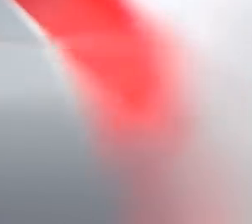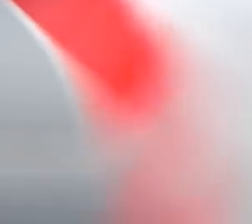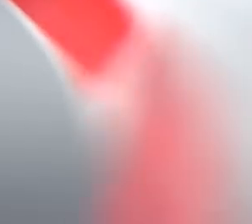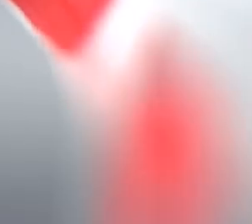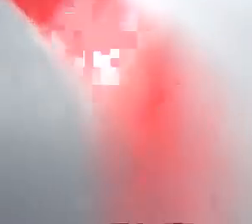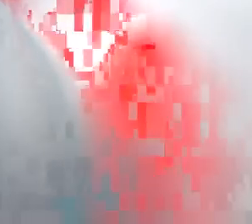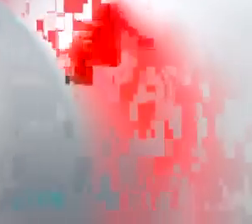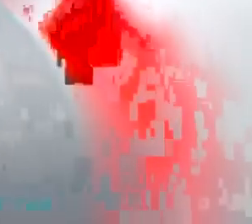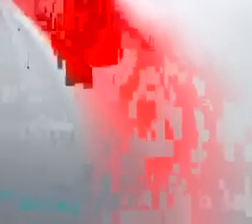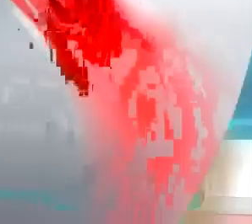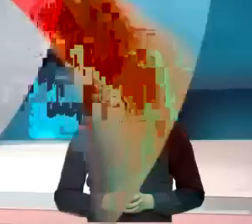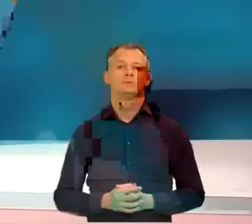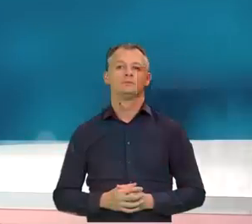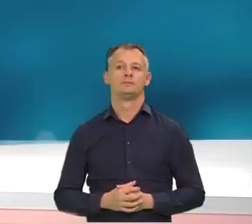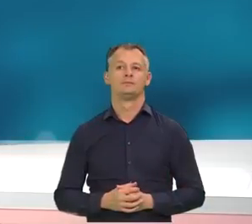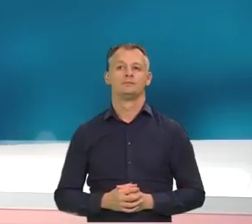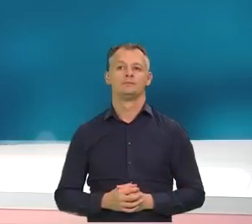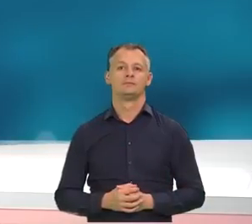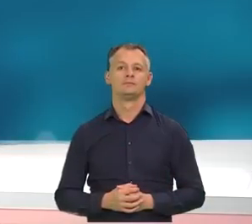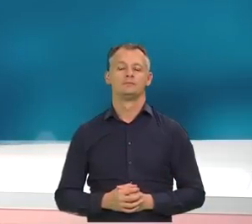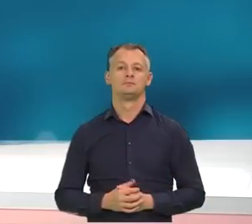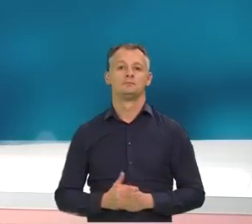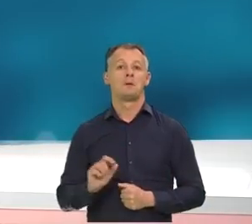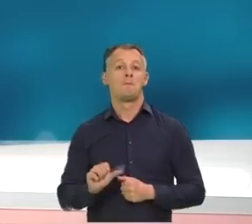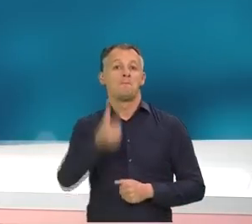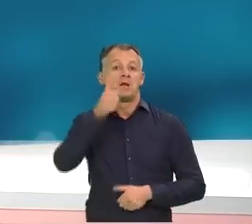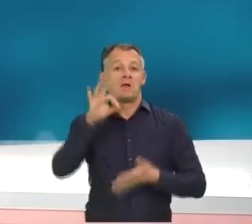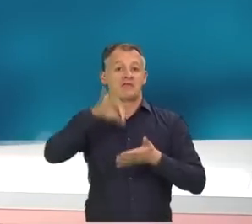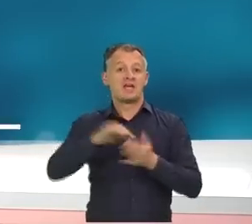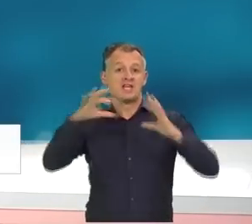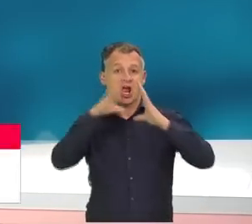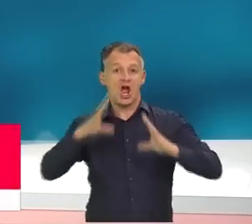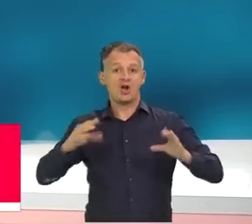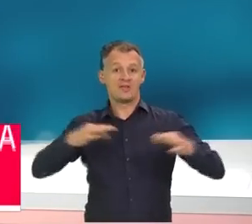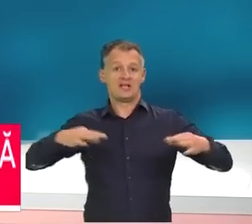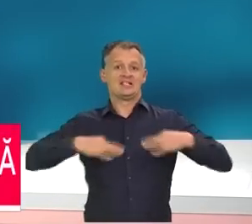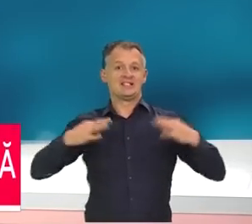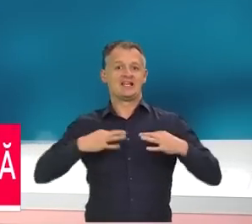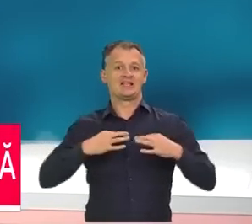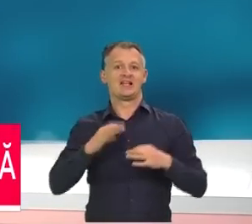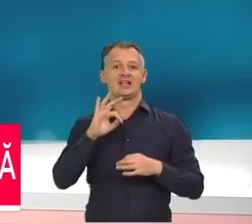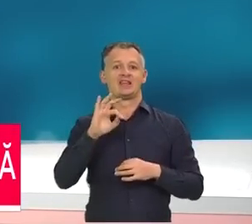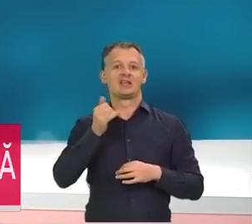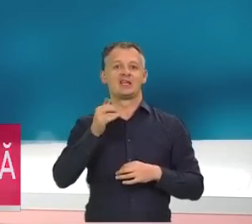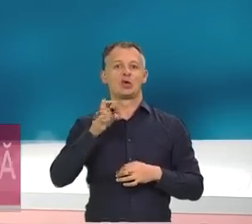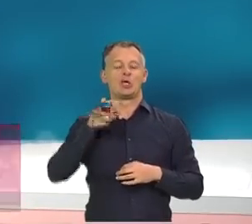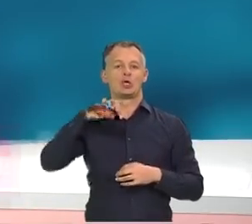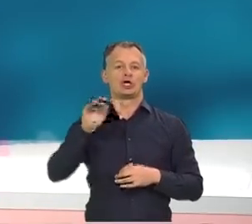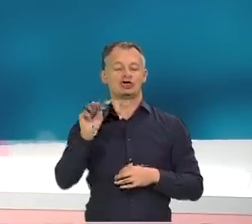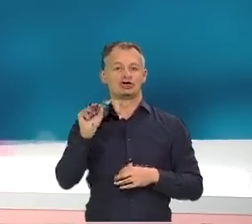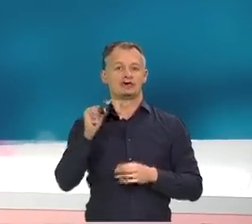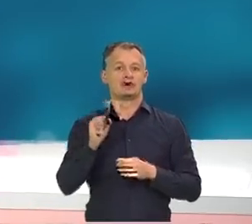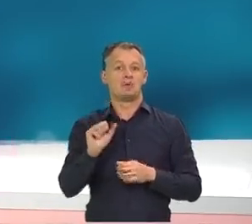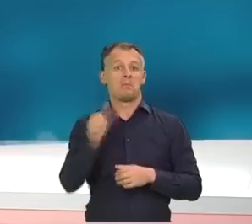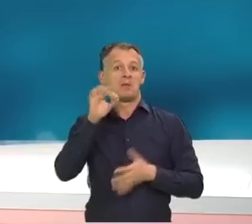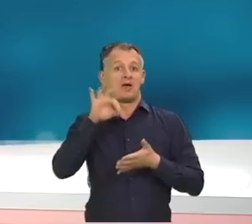Premieră medicală în România la Mureș, pentru prima dată în pieptul unui copil